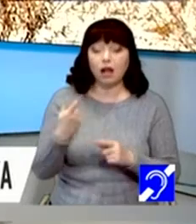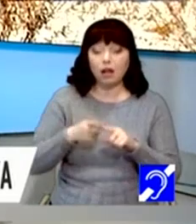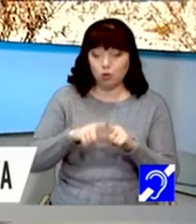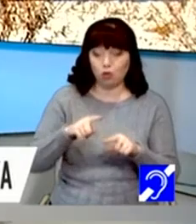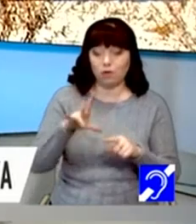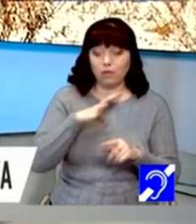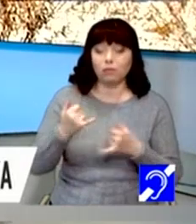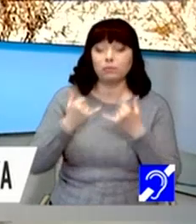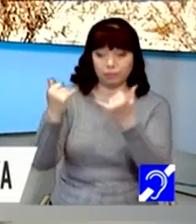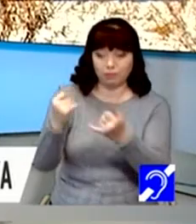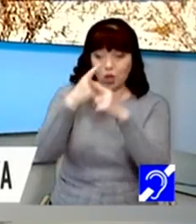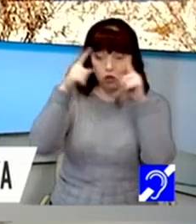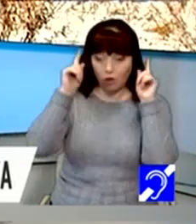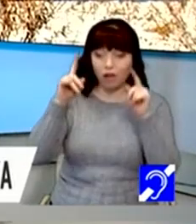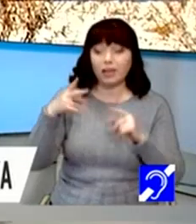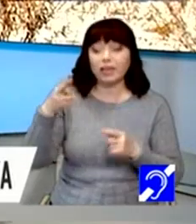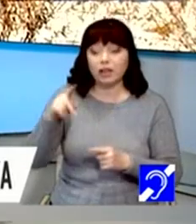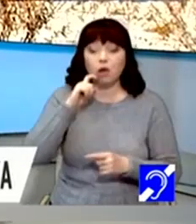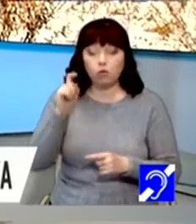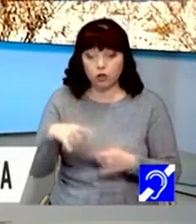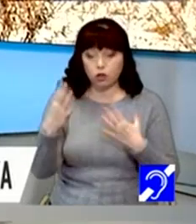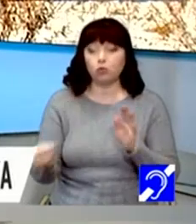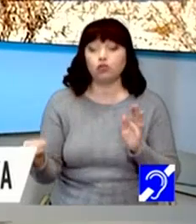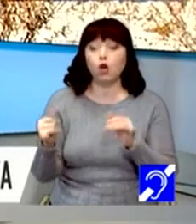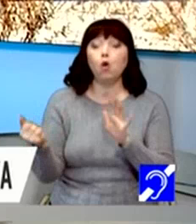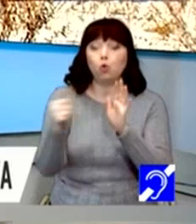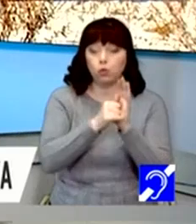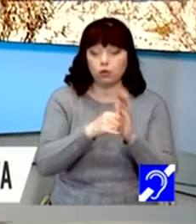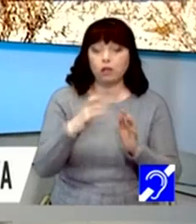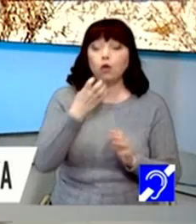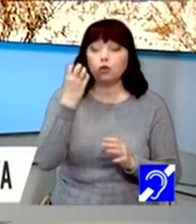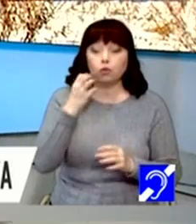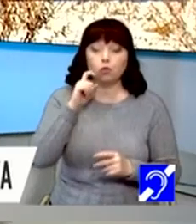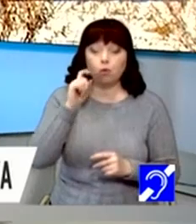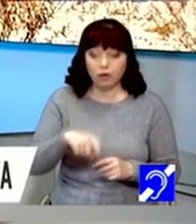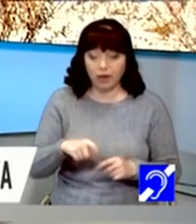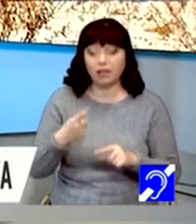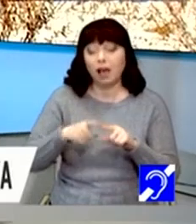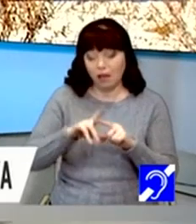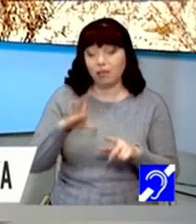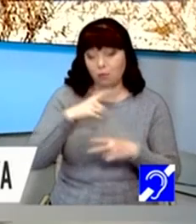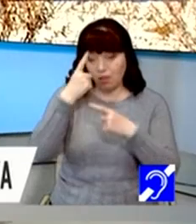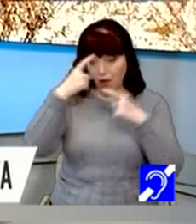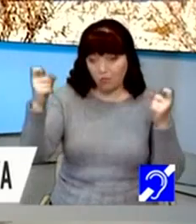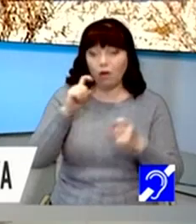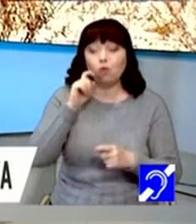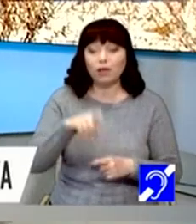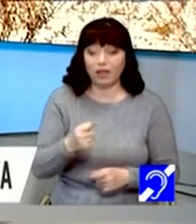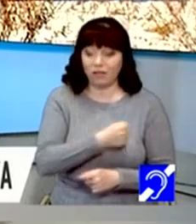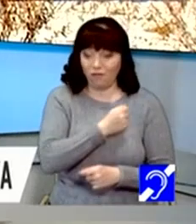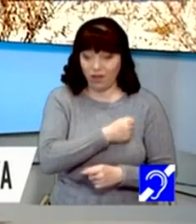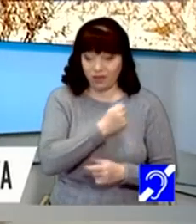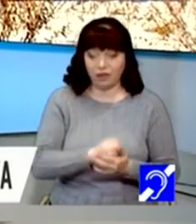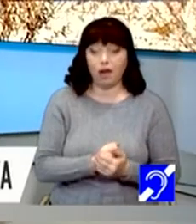este deja instalat și funcționează în zona de Sud anunțul a fost făcut chiar de cel.ro Matei India Irina Ucraina a